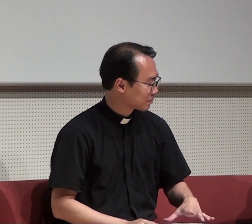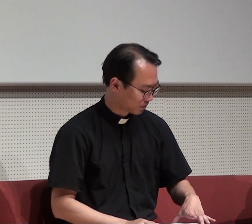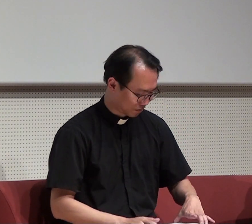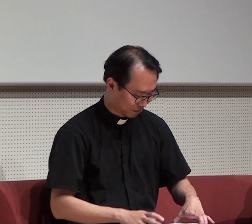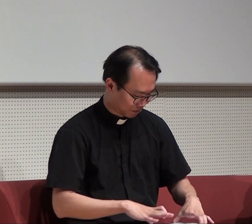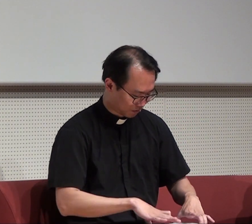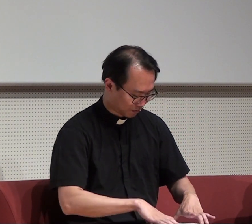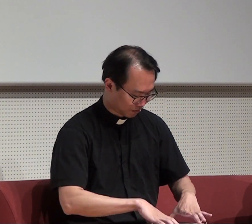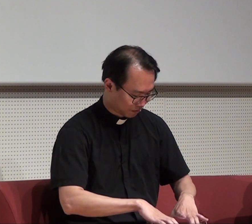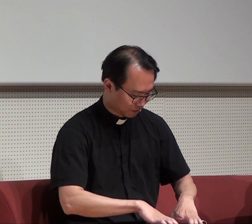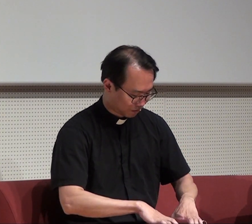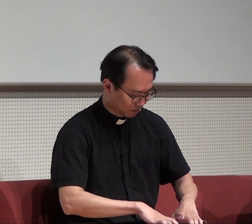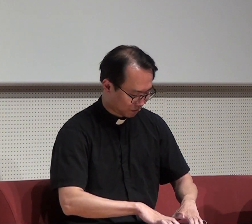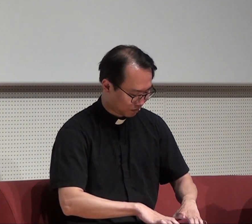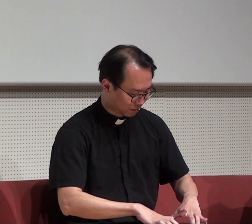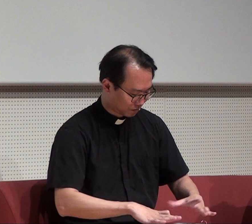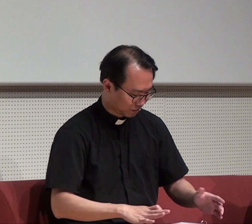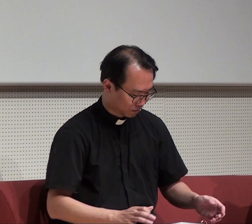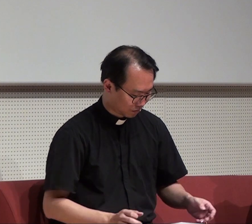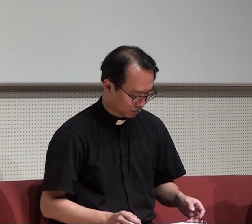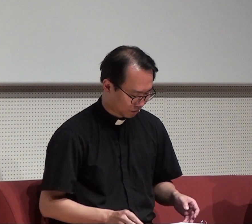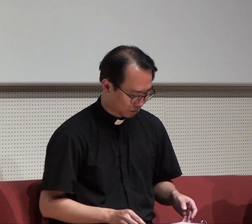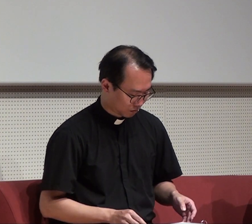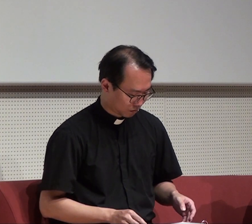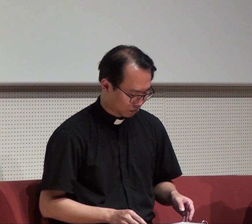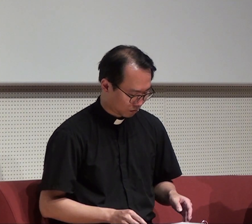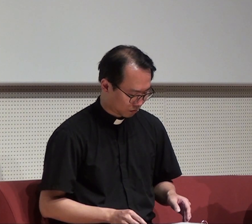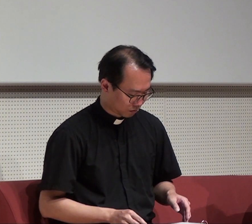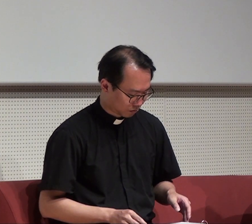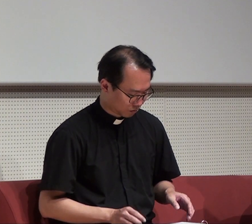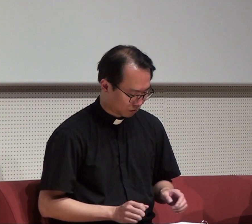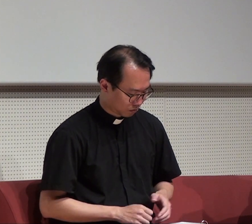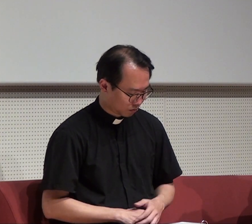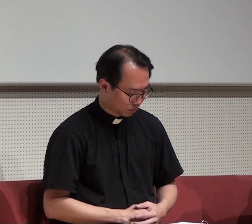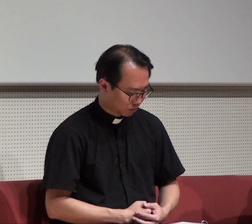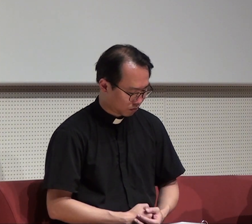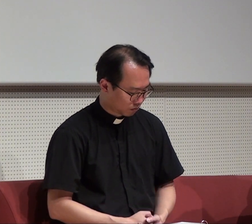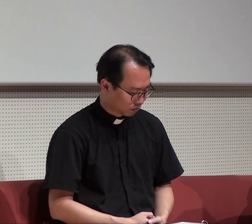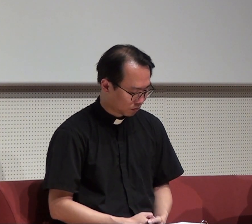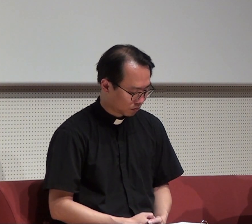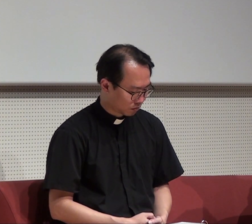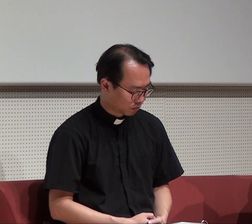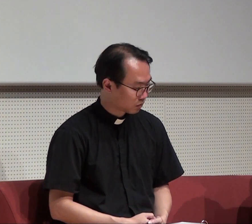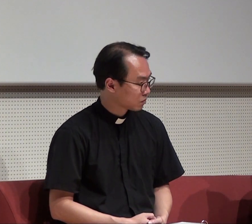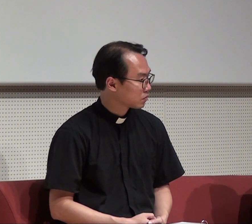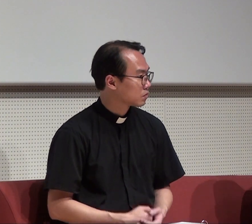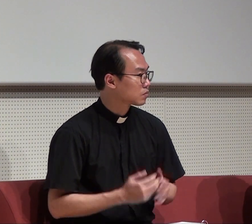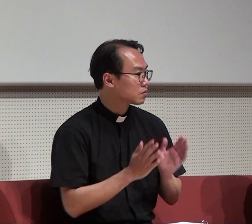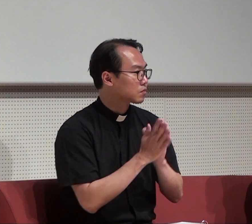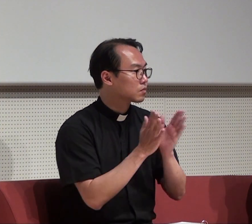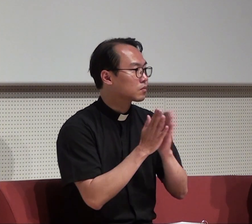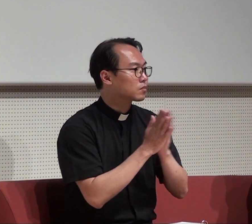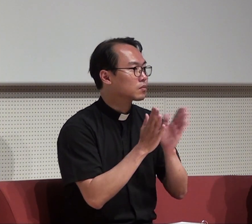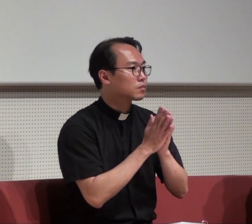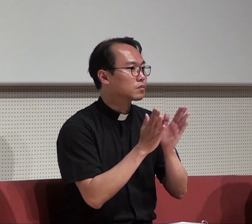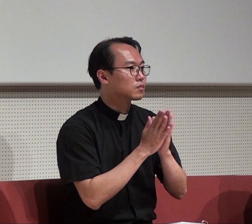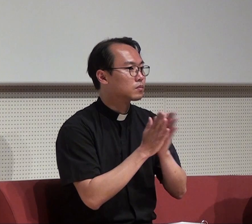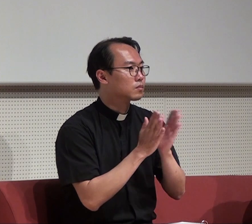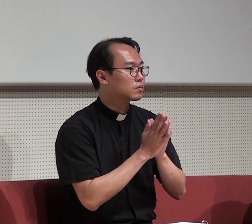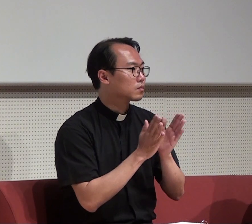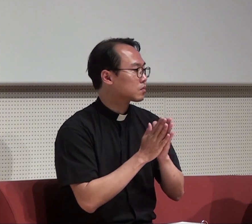소개 부탁드립니다. 시각장애인 선교회에서 지도 신부로 맡고 있는 이요한 십자가 요한입니다. 반갑습니다. 네,